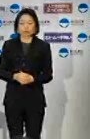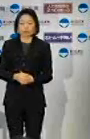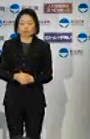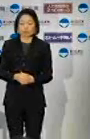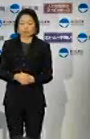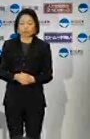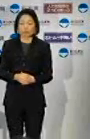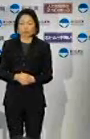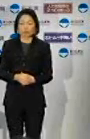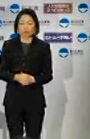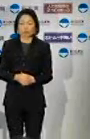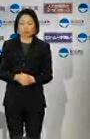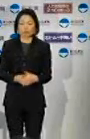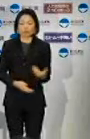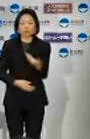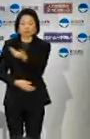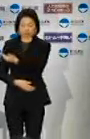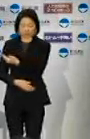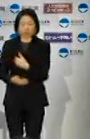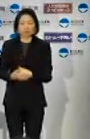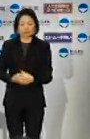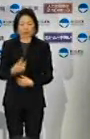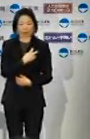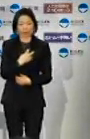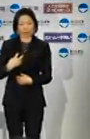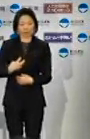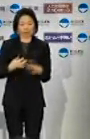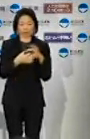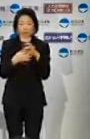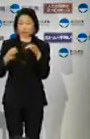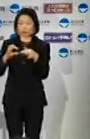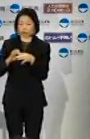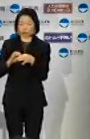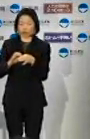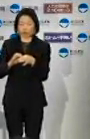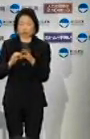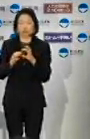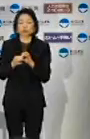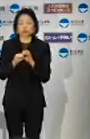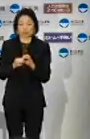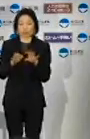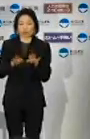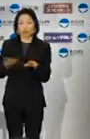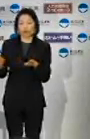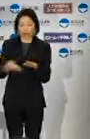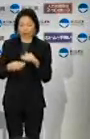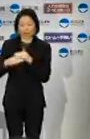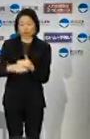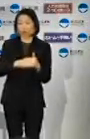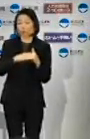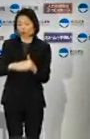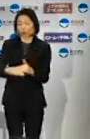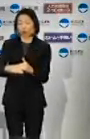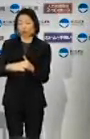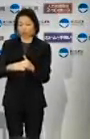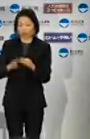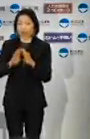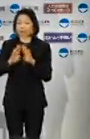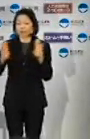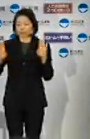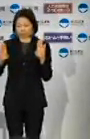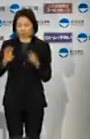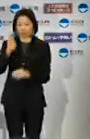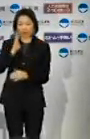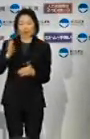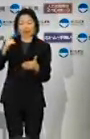ラッと話が変わって恐縮ですが、はい、北京五輪についてですね、はい、まあ、いよいよ今日からスノーボードハーフパイプが始まるということで、はい、まあ、